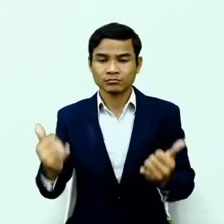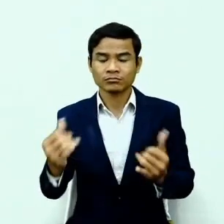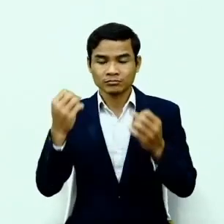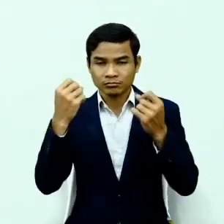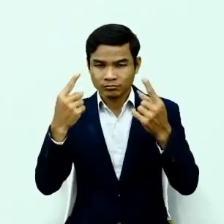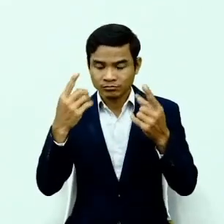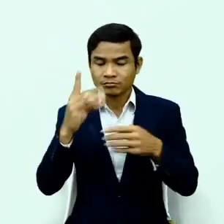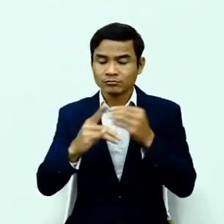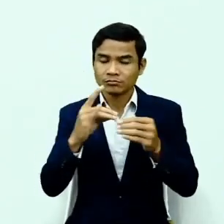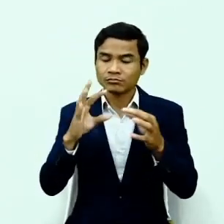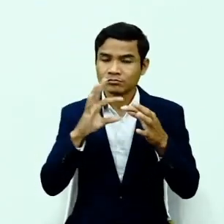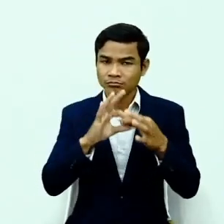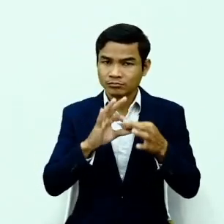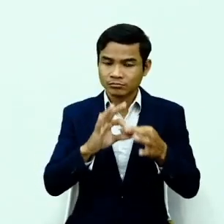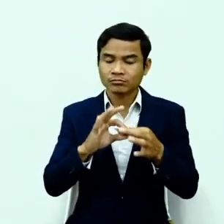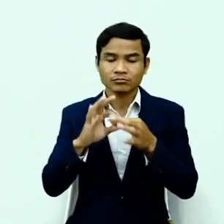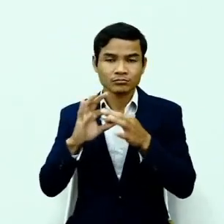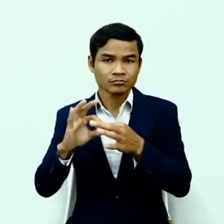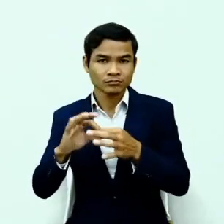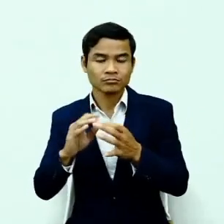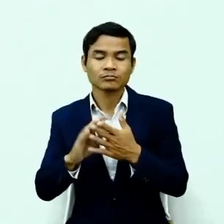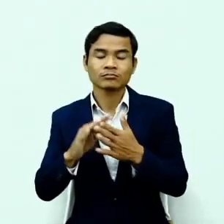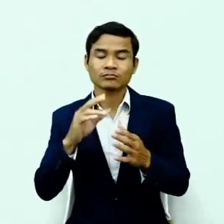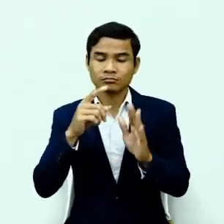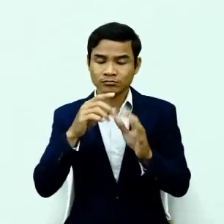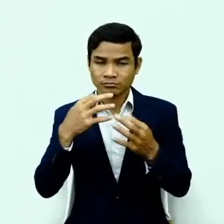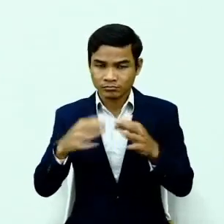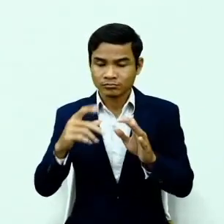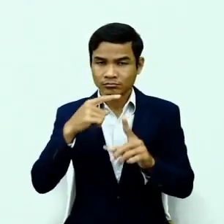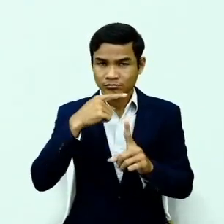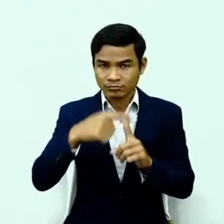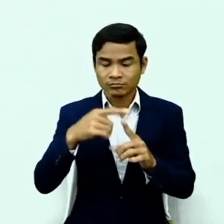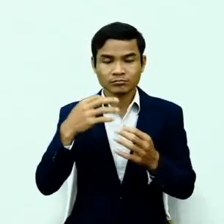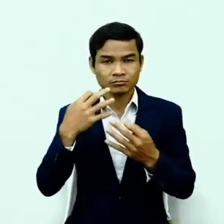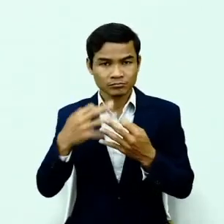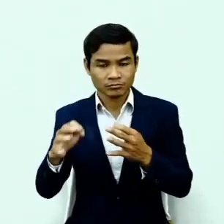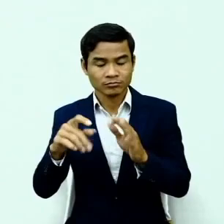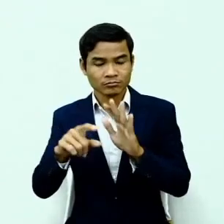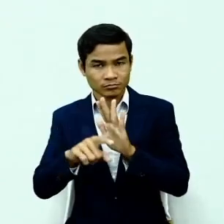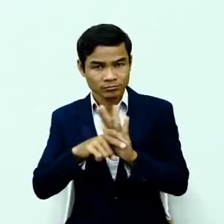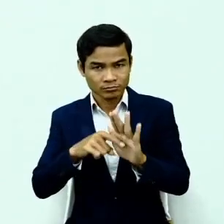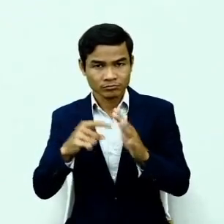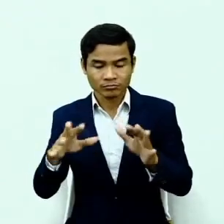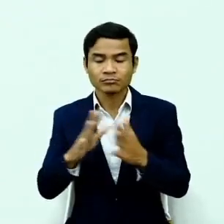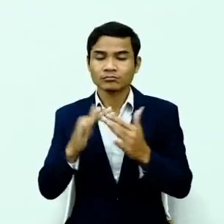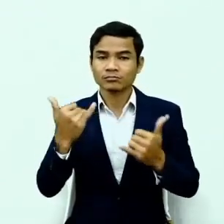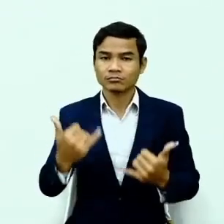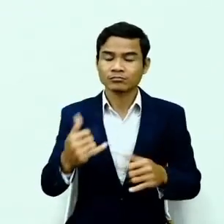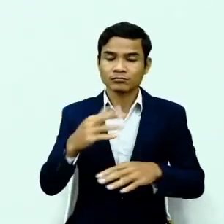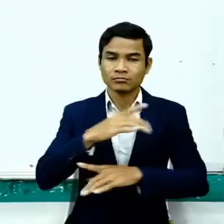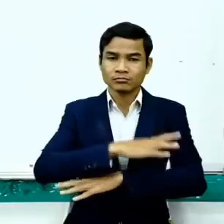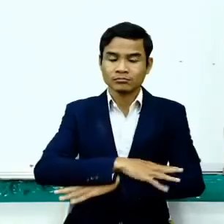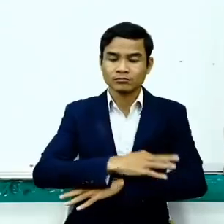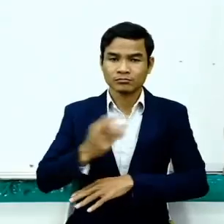dối bi tùm nẹ tùm nón rồi viên vị thị bốc năng vị thị bọ đuổi hài tại lấy sông cốn chà xâm rạp bằng tịch